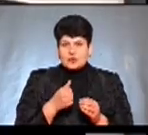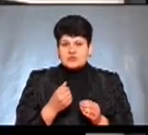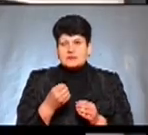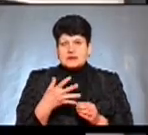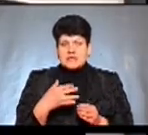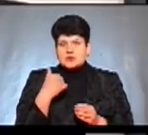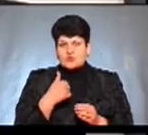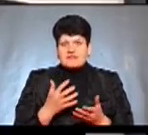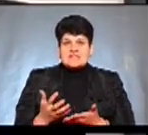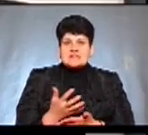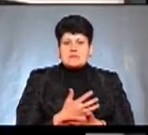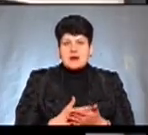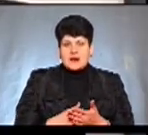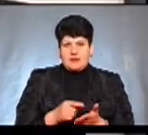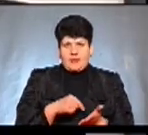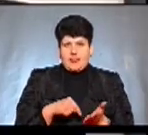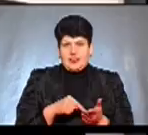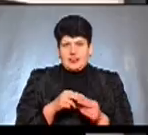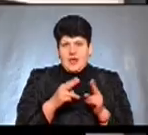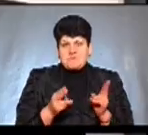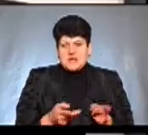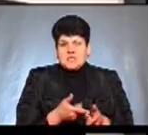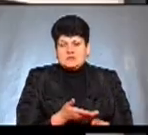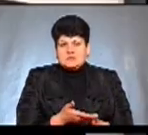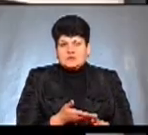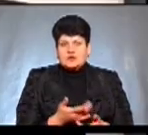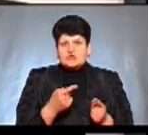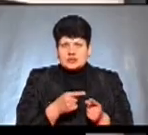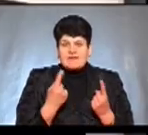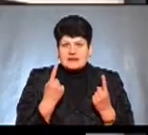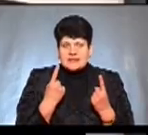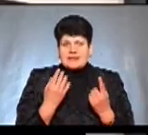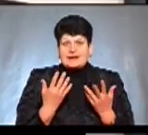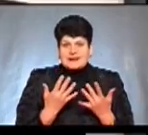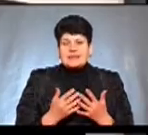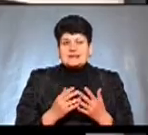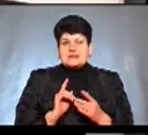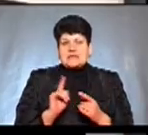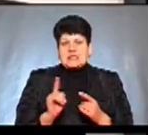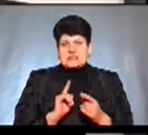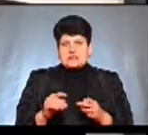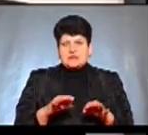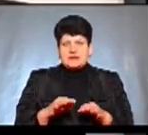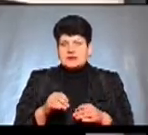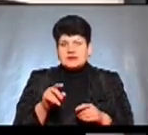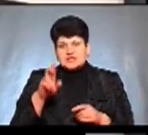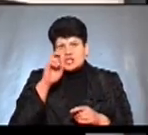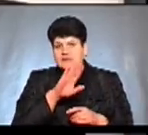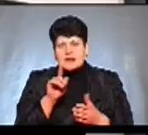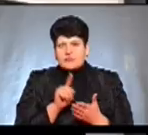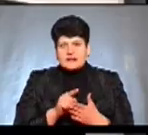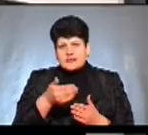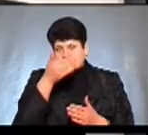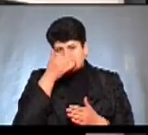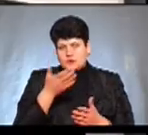збирати на цей міст, ну, якщо там надзвичайно велика кількість транспорту транзитного, Держава не повинна закривати очі на те, що це